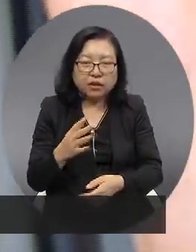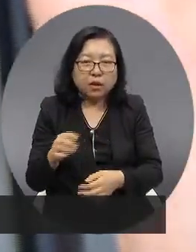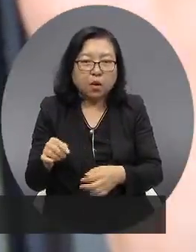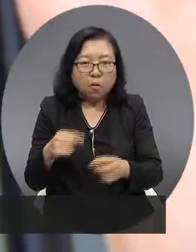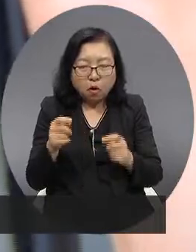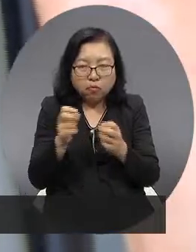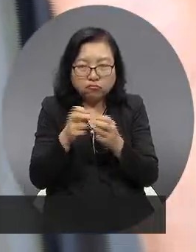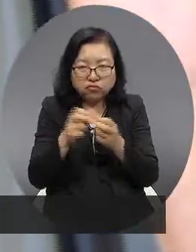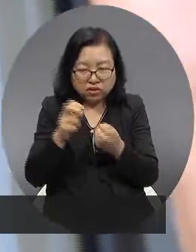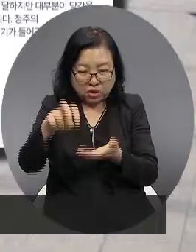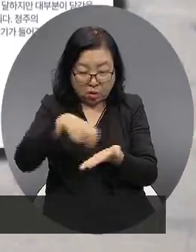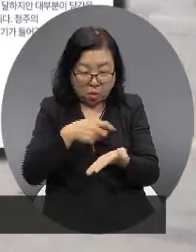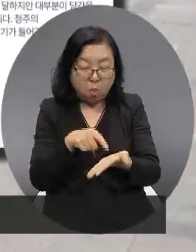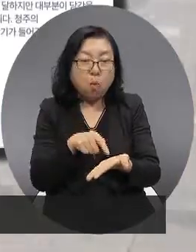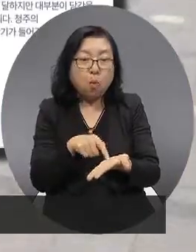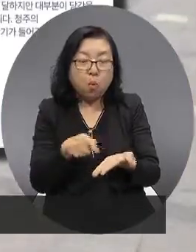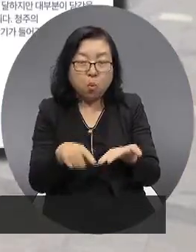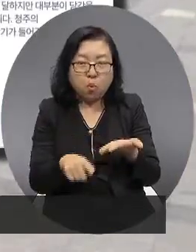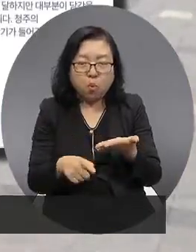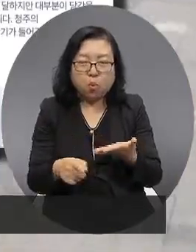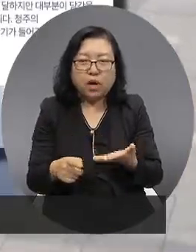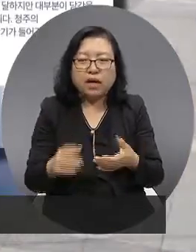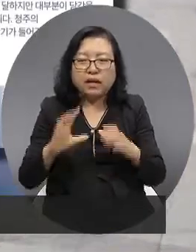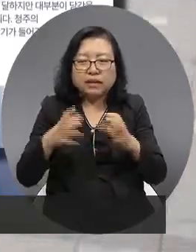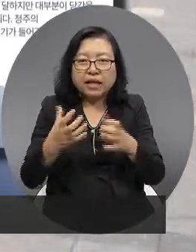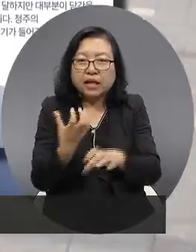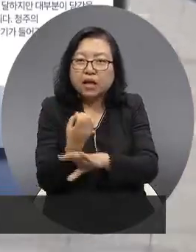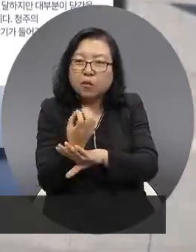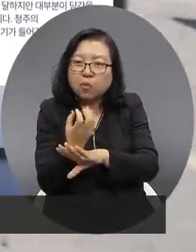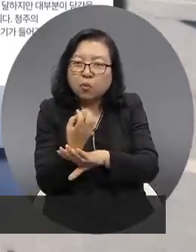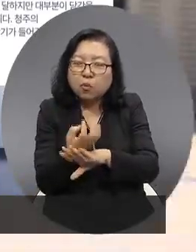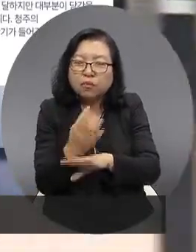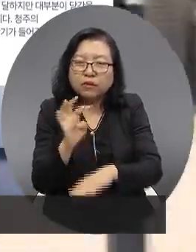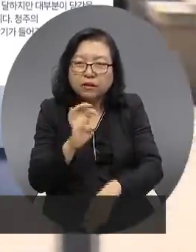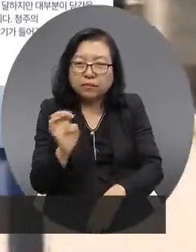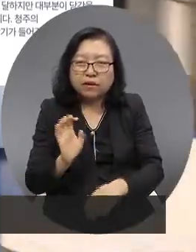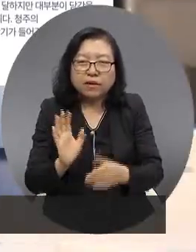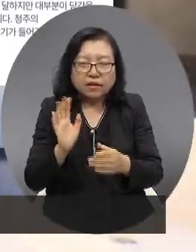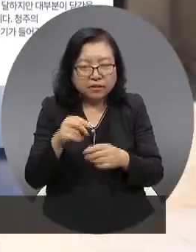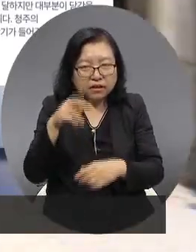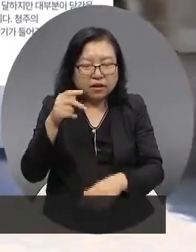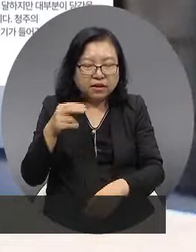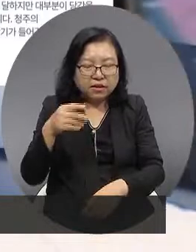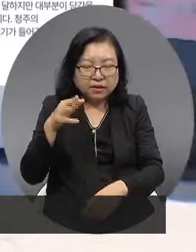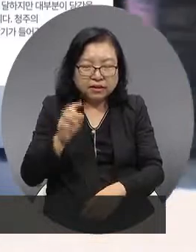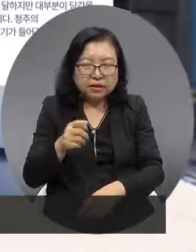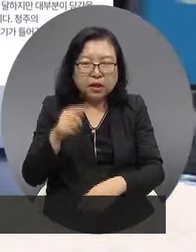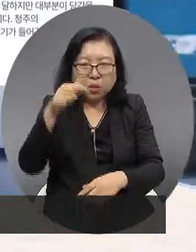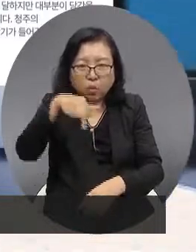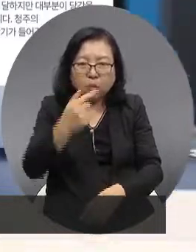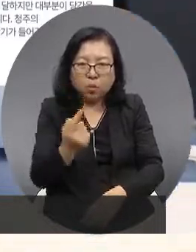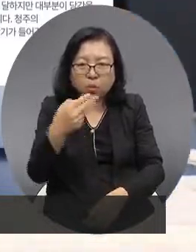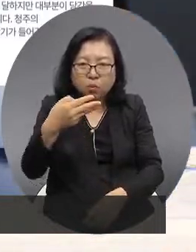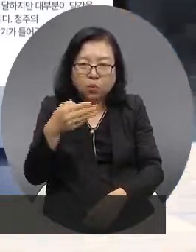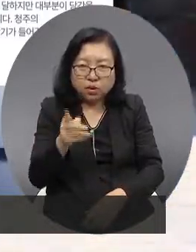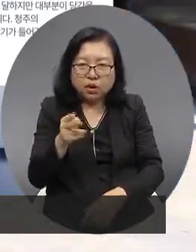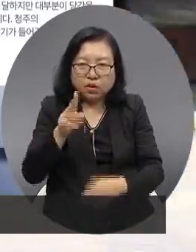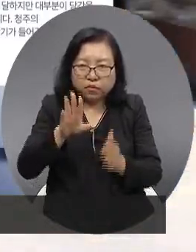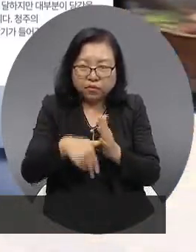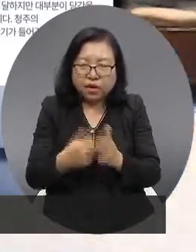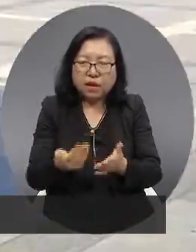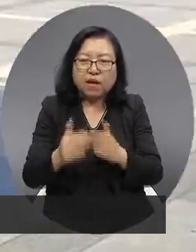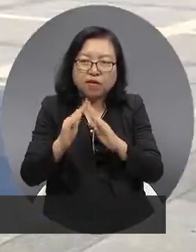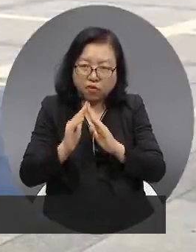안내하는 문자가 뜹니다. 국보 41호로 서기 962년 고려 광종 3년에